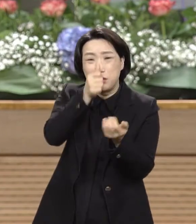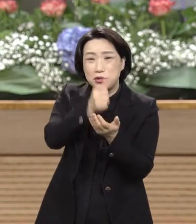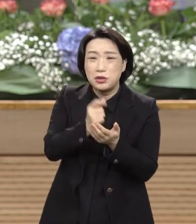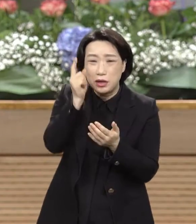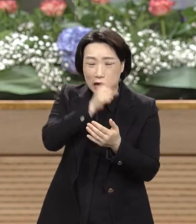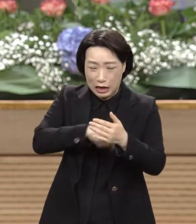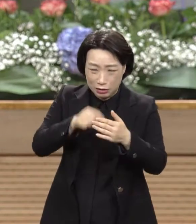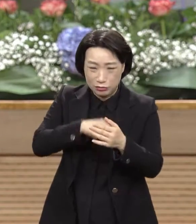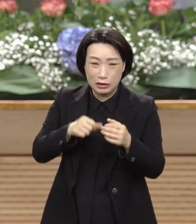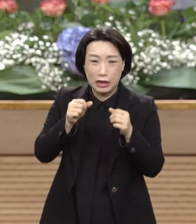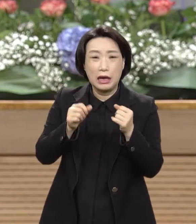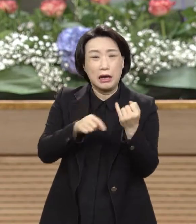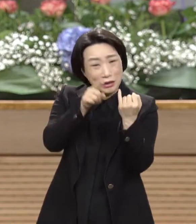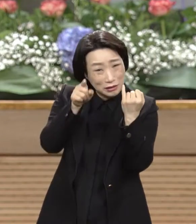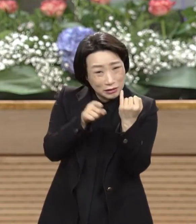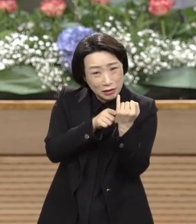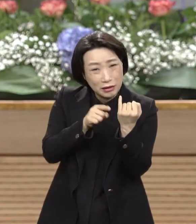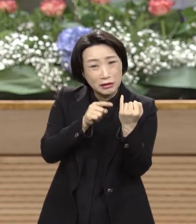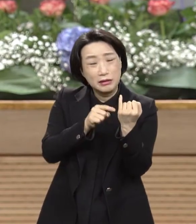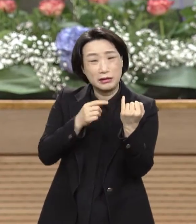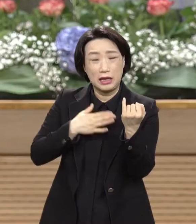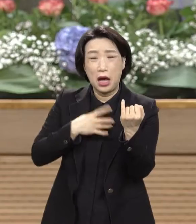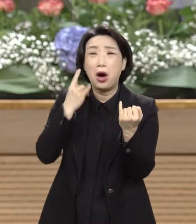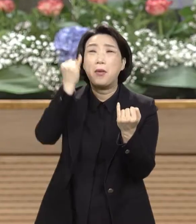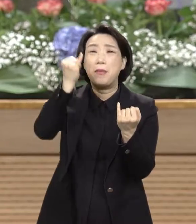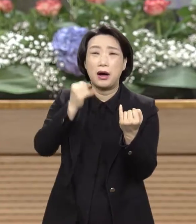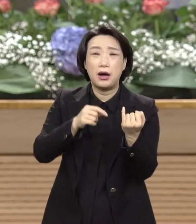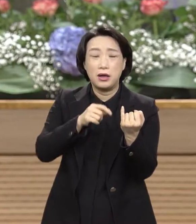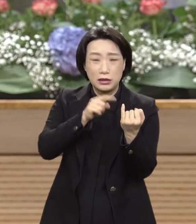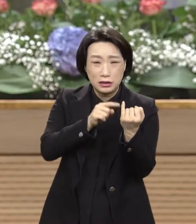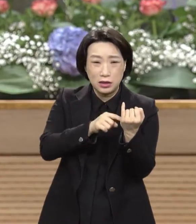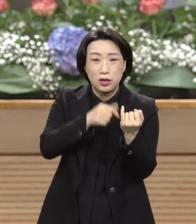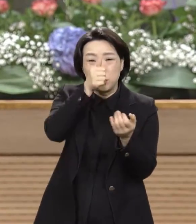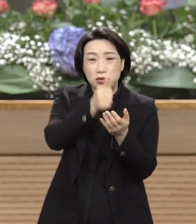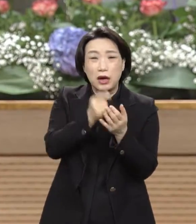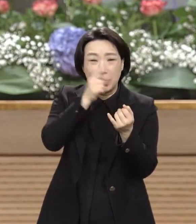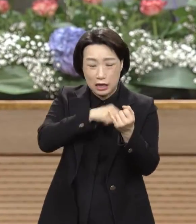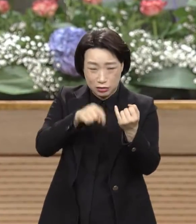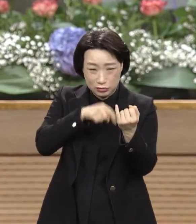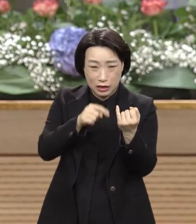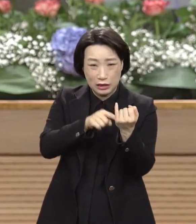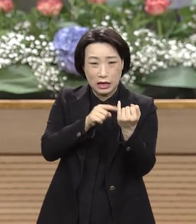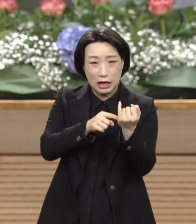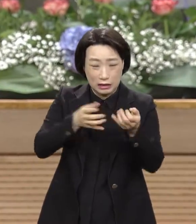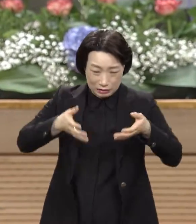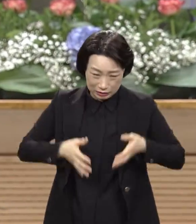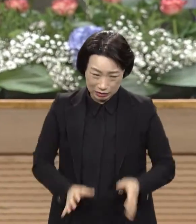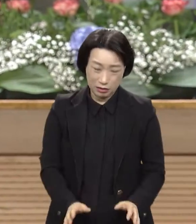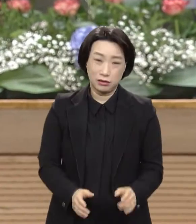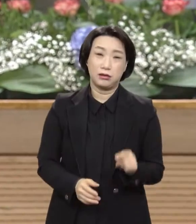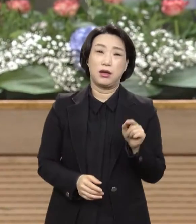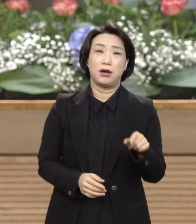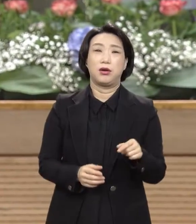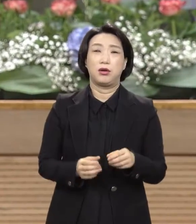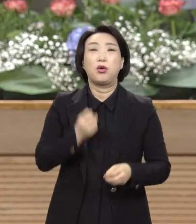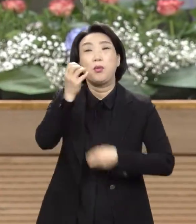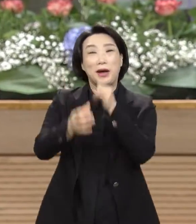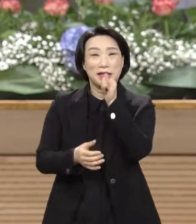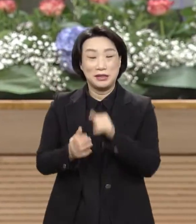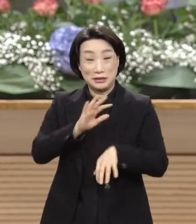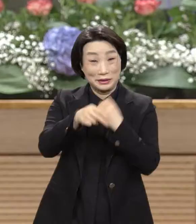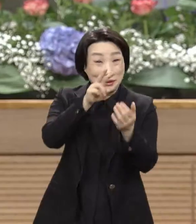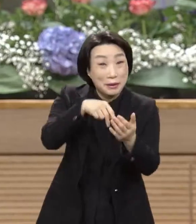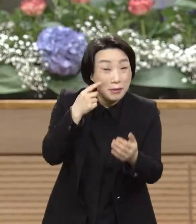중에 있었고 나는 내 모친이 죄악 중에서 나를 이 땅에 태어나게 했다는 거요.